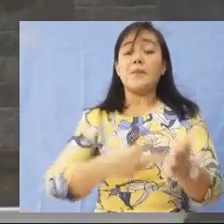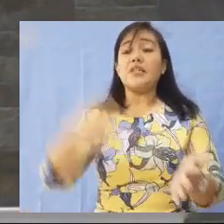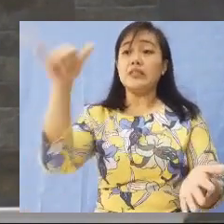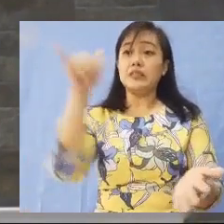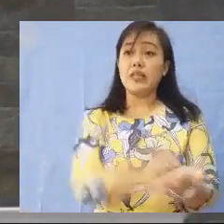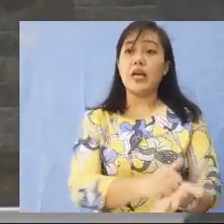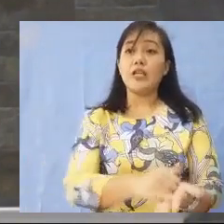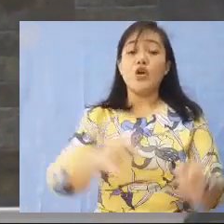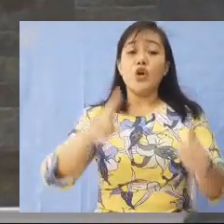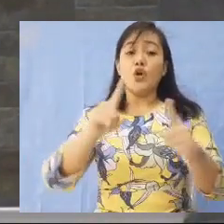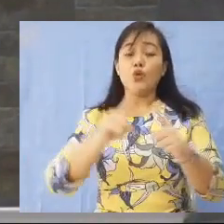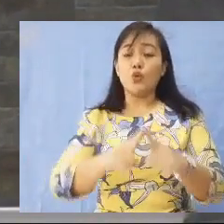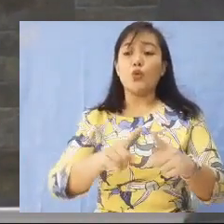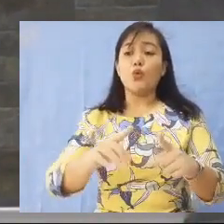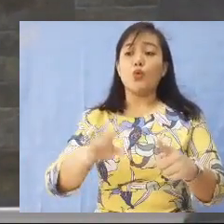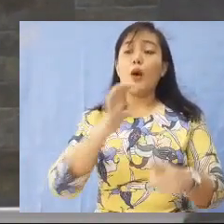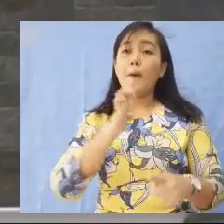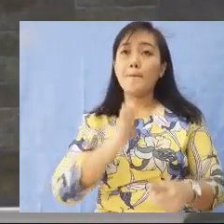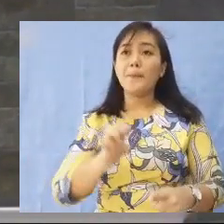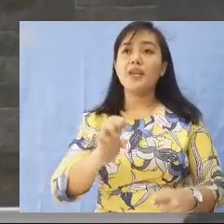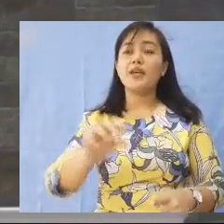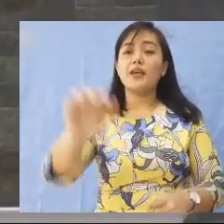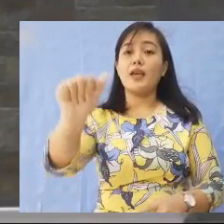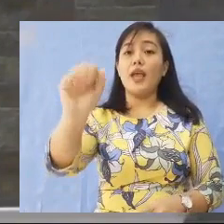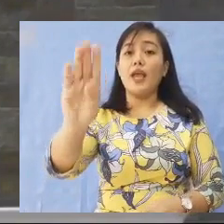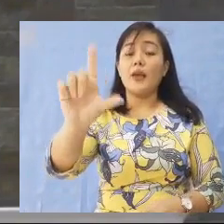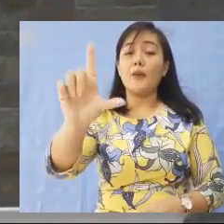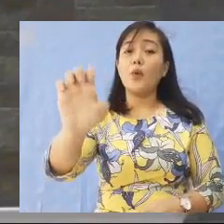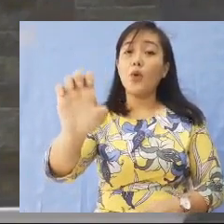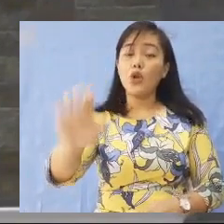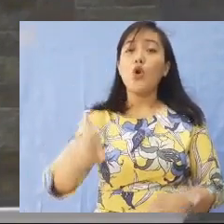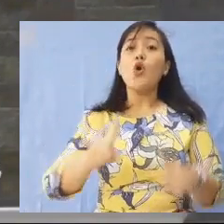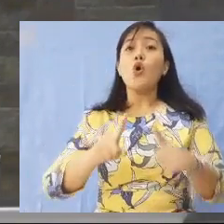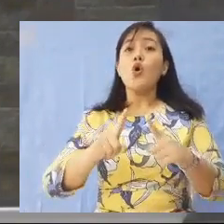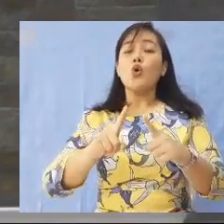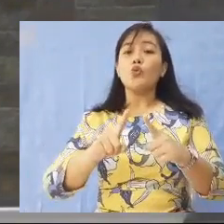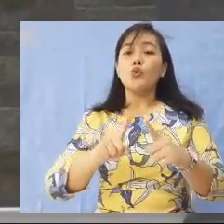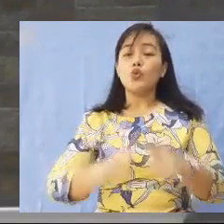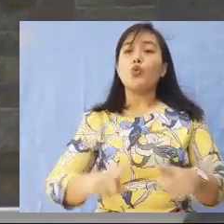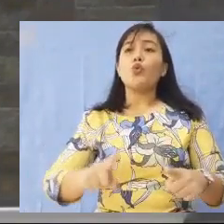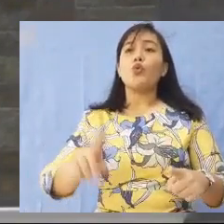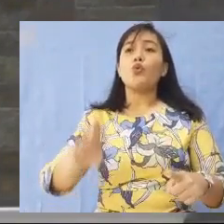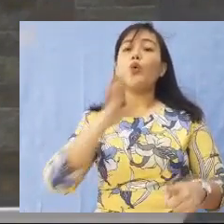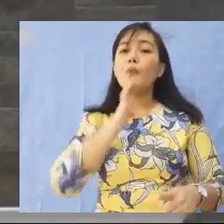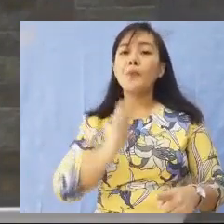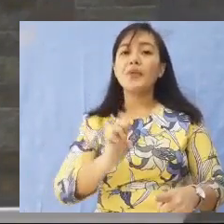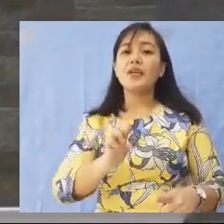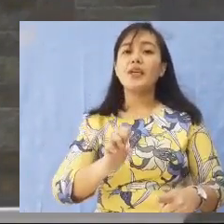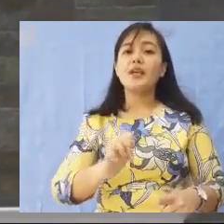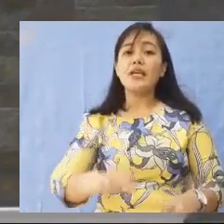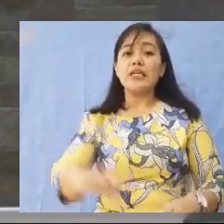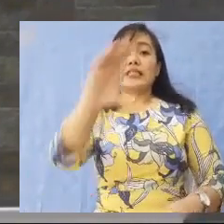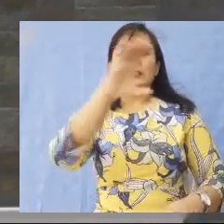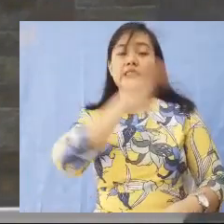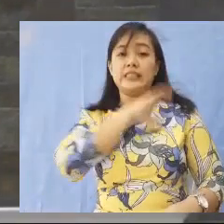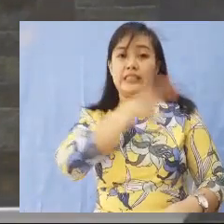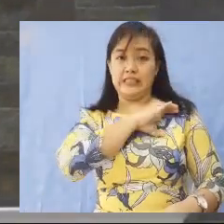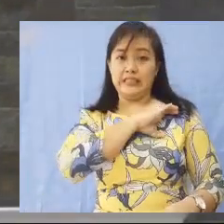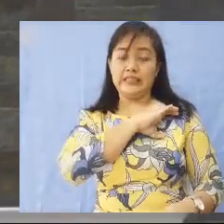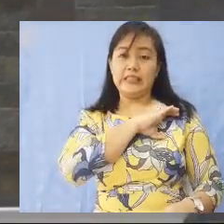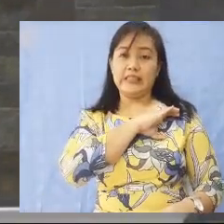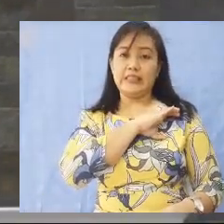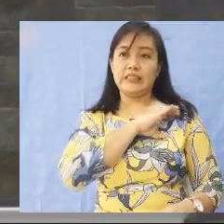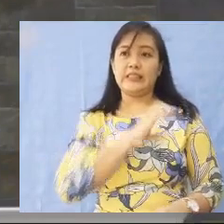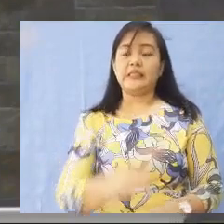Okay, ano pong ibig sabihin? Pag sinabi pong comforter, pag sinabi pong fortis, ito po yung